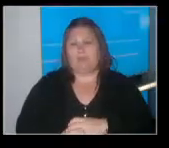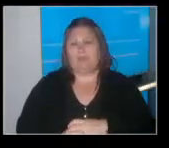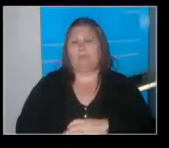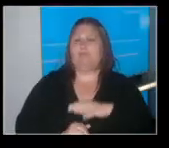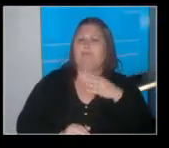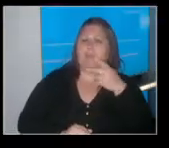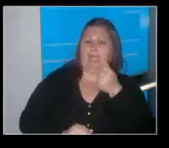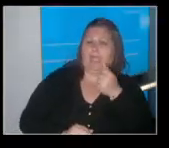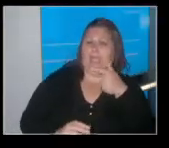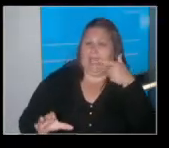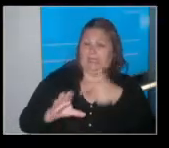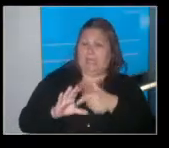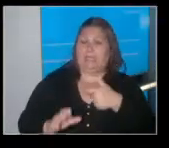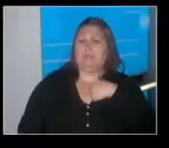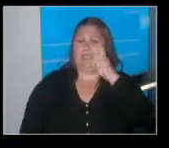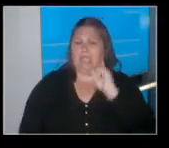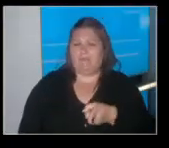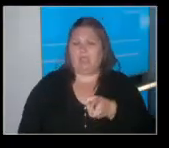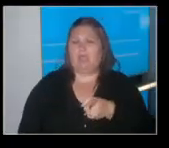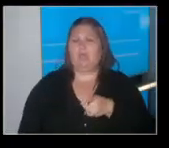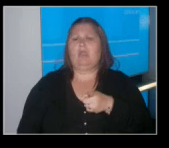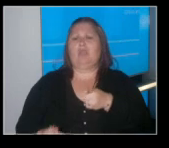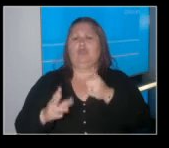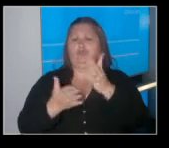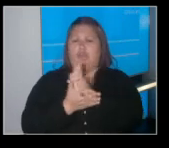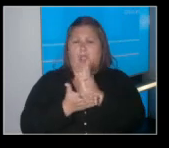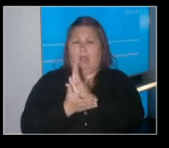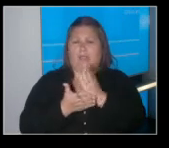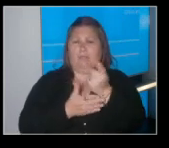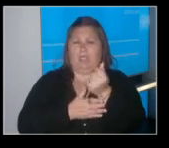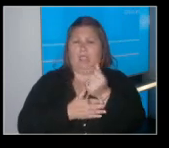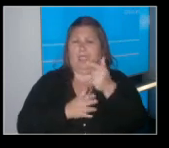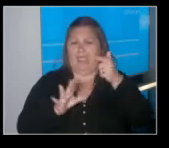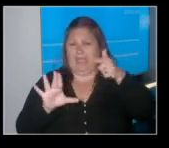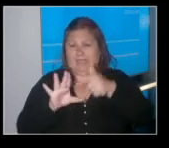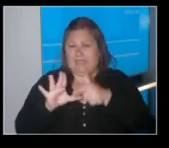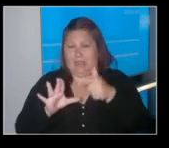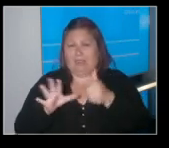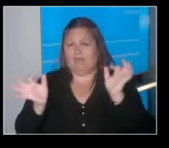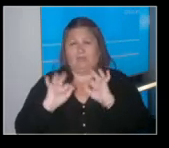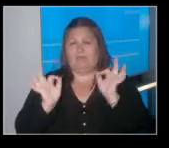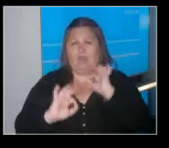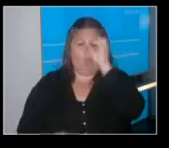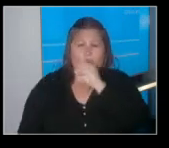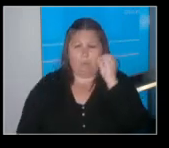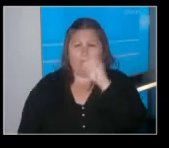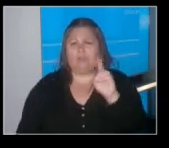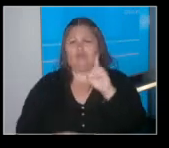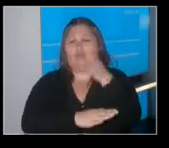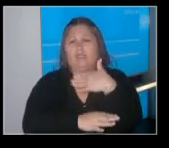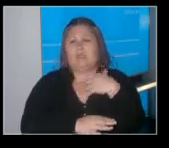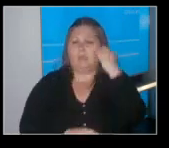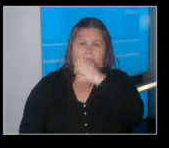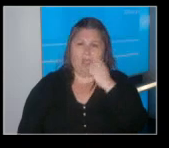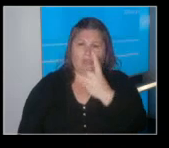מחירי הדלק. אם אני אתחייב כאן שאני אקבע מחיר לדלק, אין לי את הכוח הזה לשום מדינה. לא אובמה אין את הכוח הזה. לא אובמה אין את